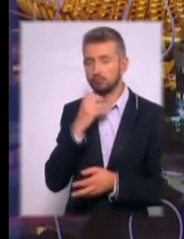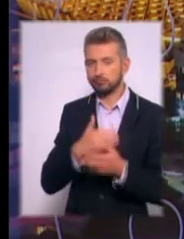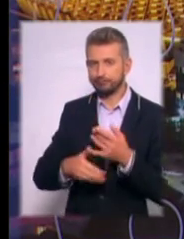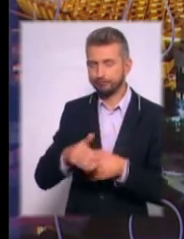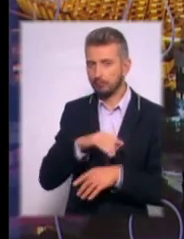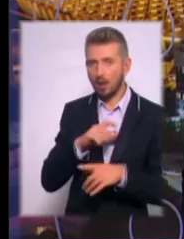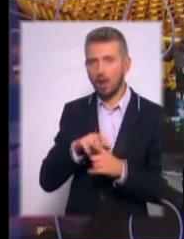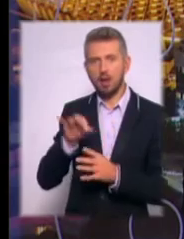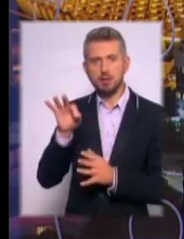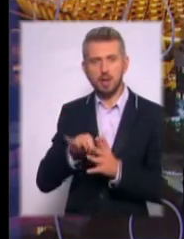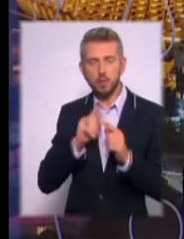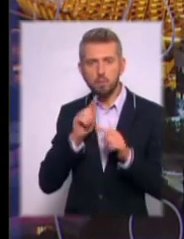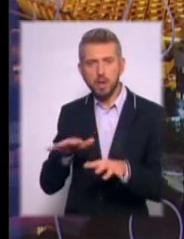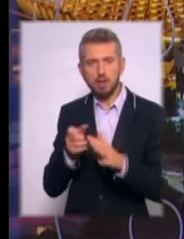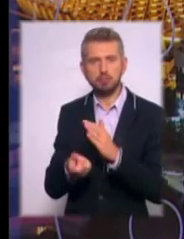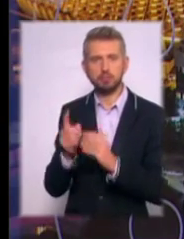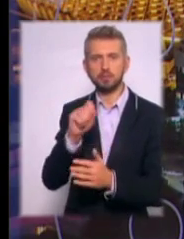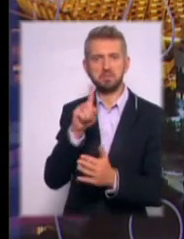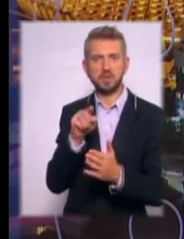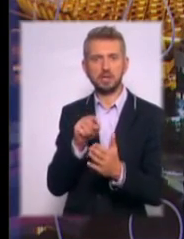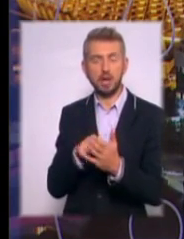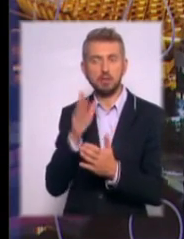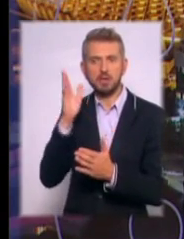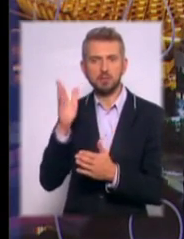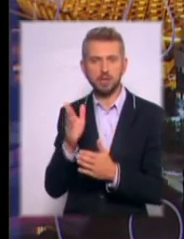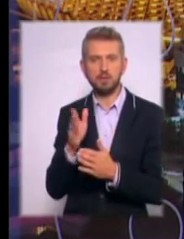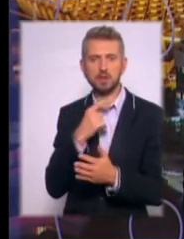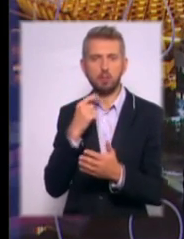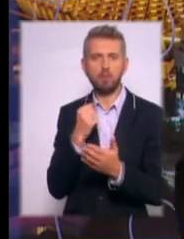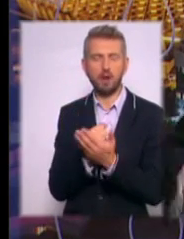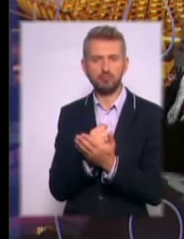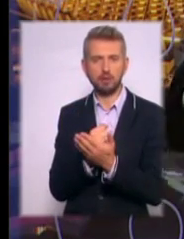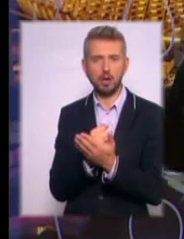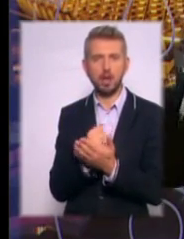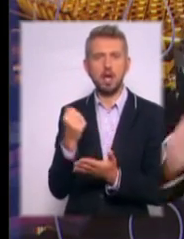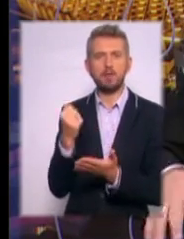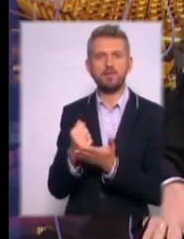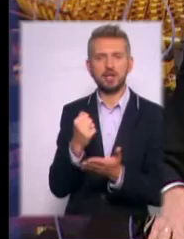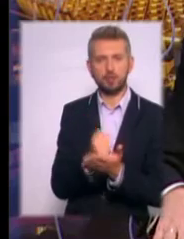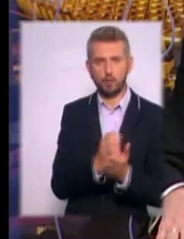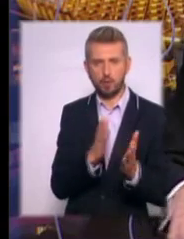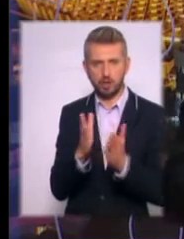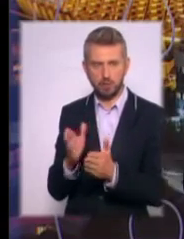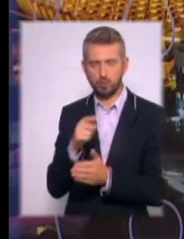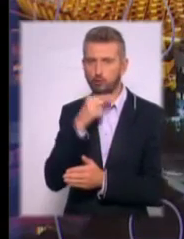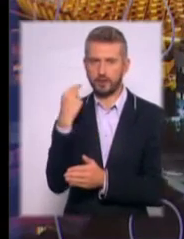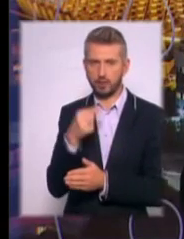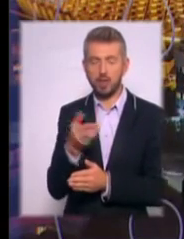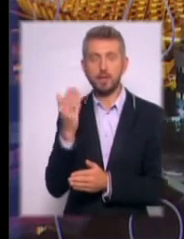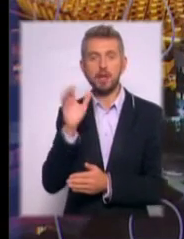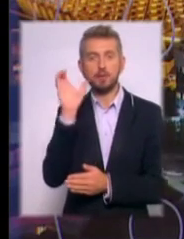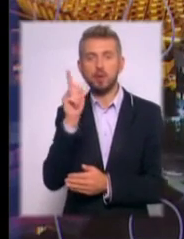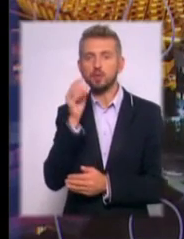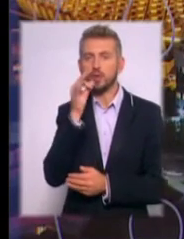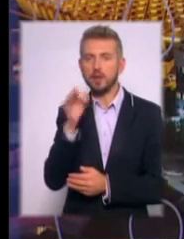знаєте, актуалізувалося питання перспективи запровадження візового режиму з Російською Федерацією. Давайте спікера послухаємо, що сказав Андрій